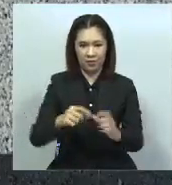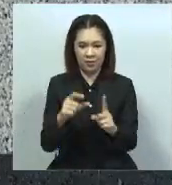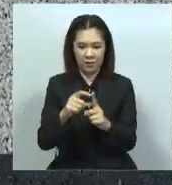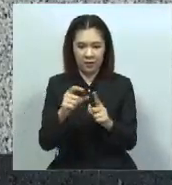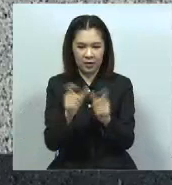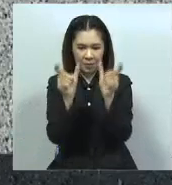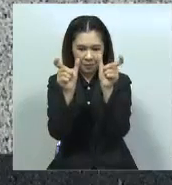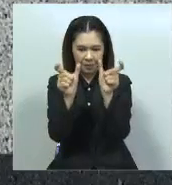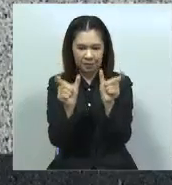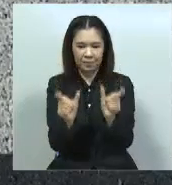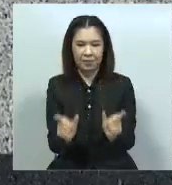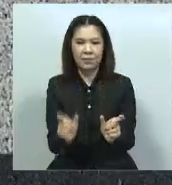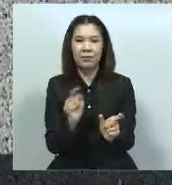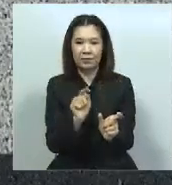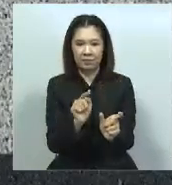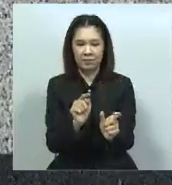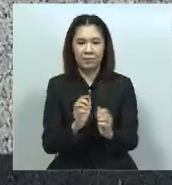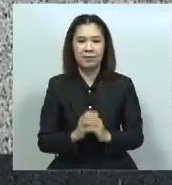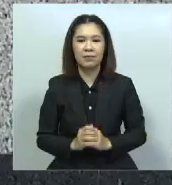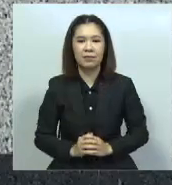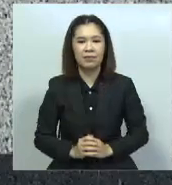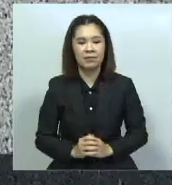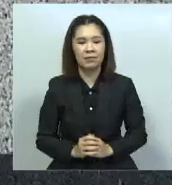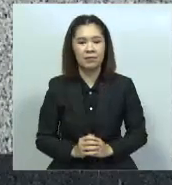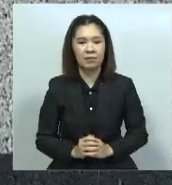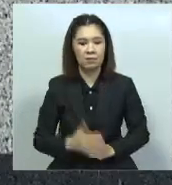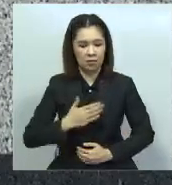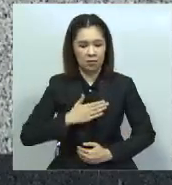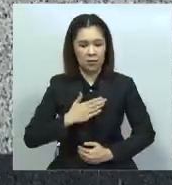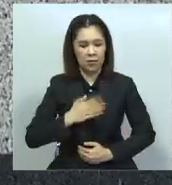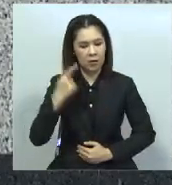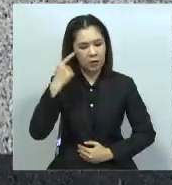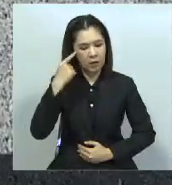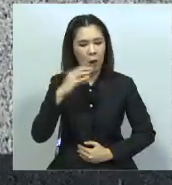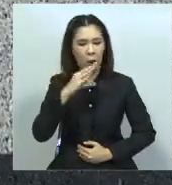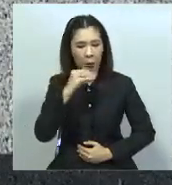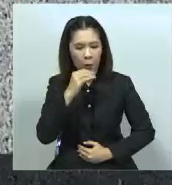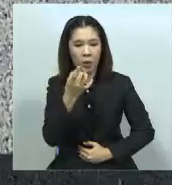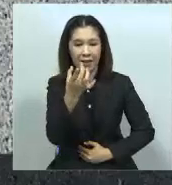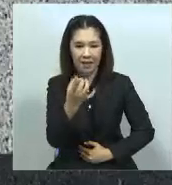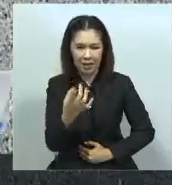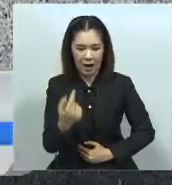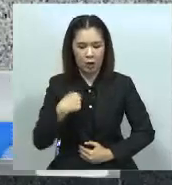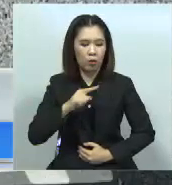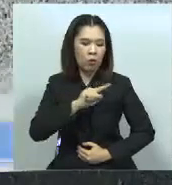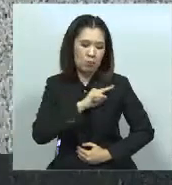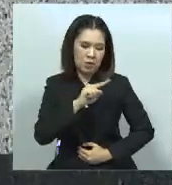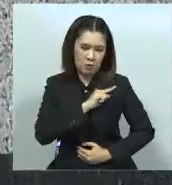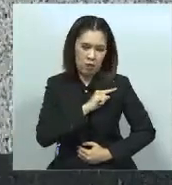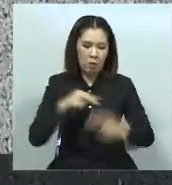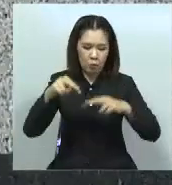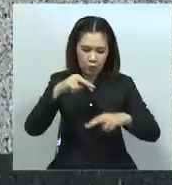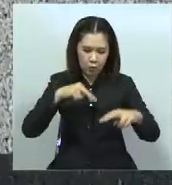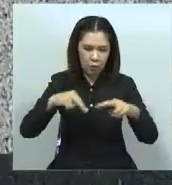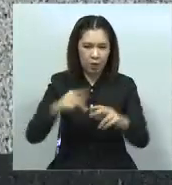จังเวอมตะวาจาที่จะต้องรักษาคำพูดและรับผิดชอบต่อ